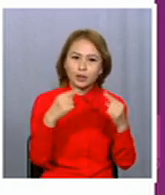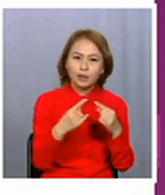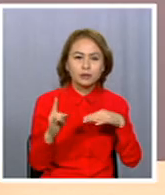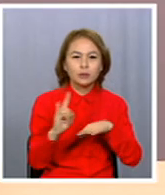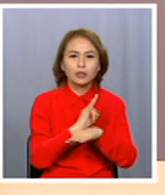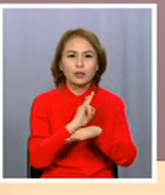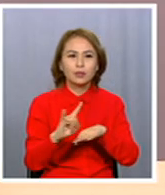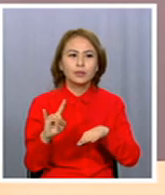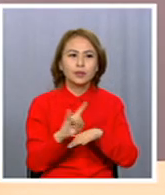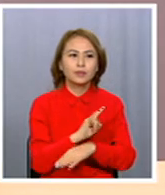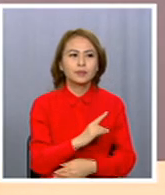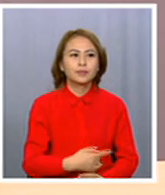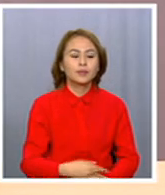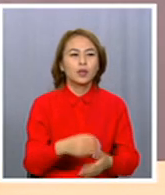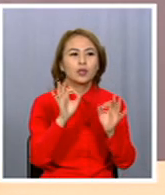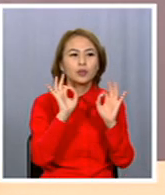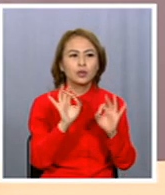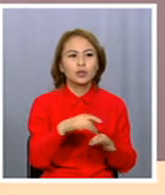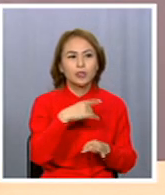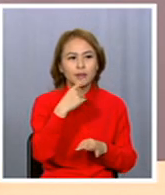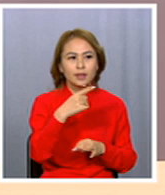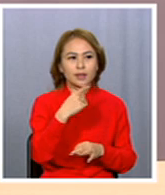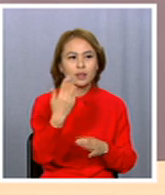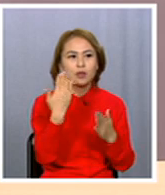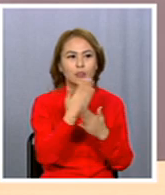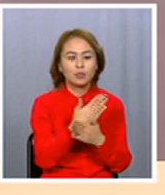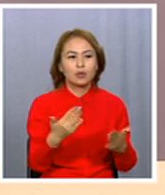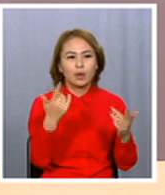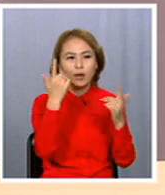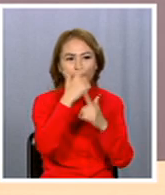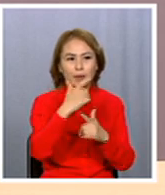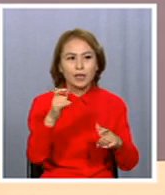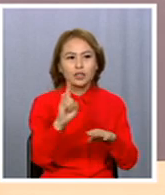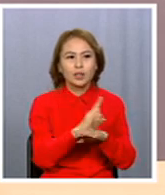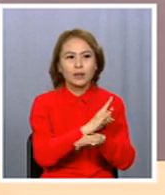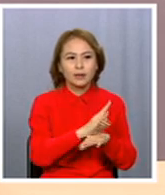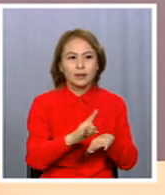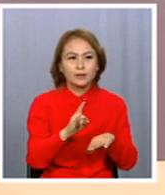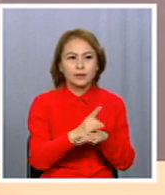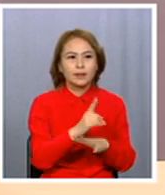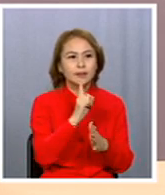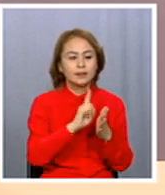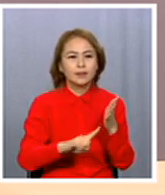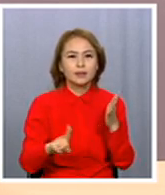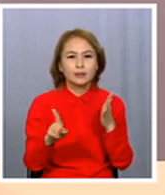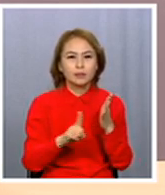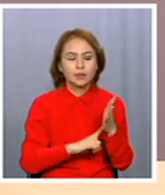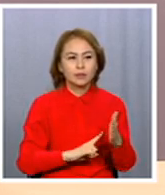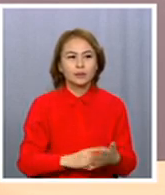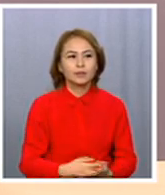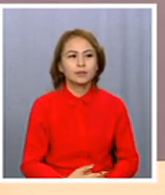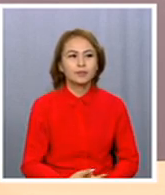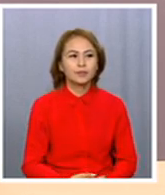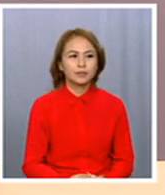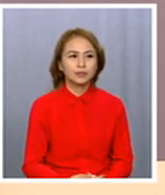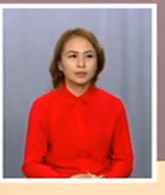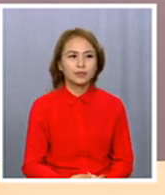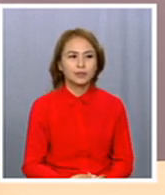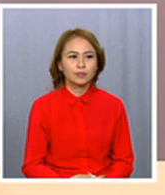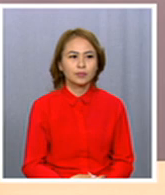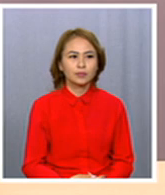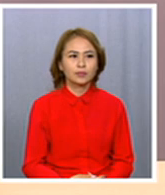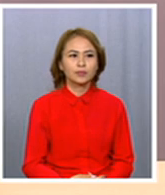ба? Дұрыс айтасындар, бұл ақпарат жалған. Яғни, минус белгісін қойдық.